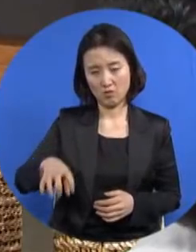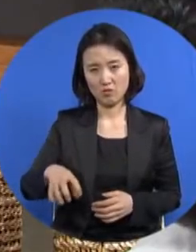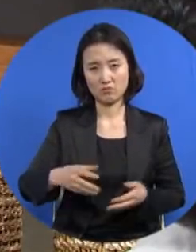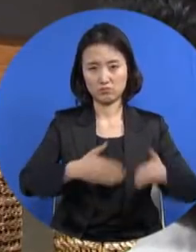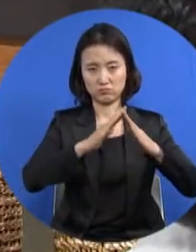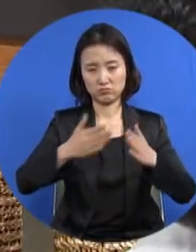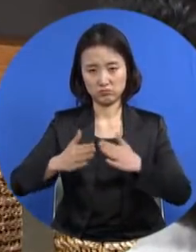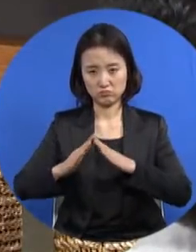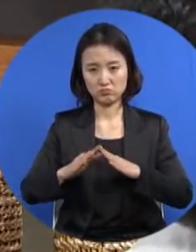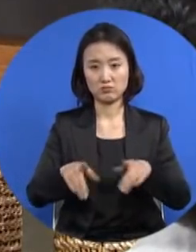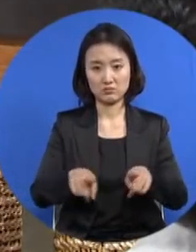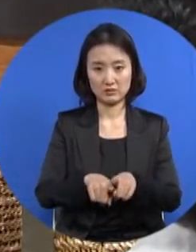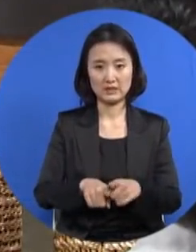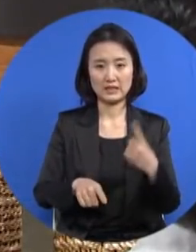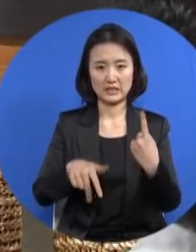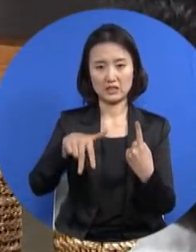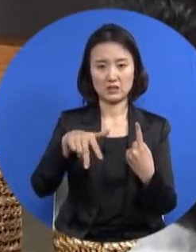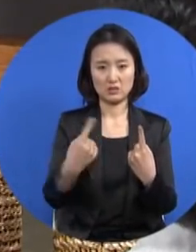있으면서요,